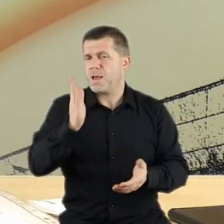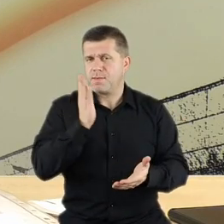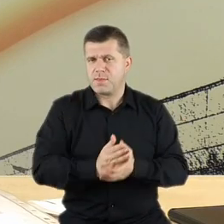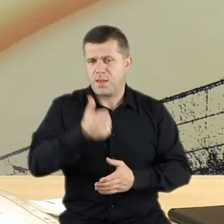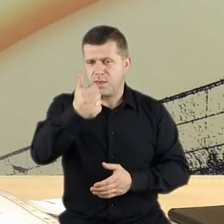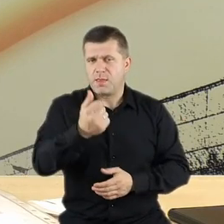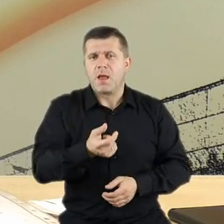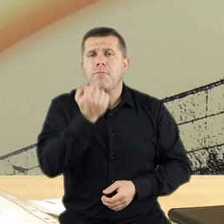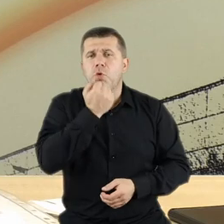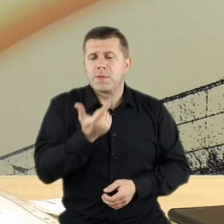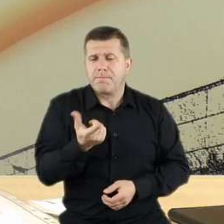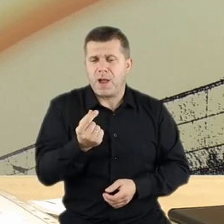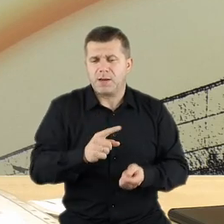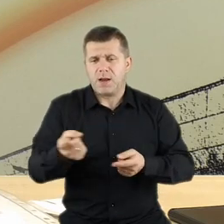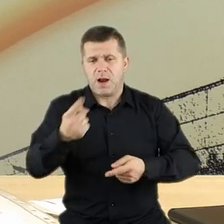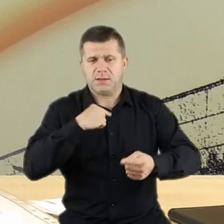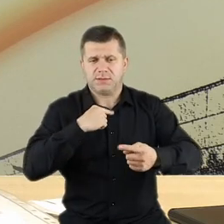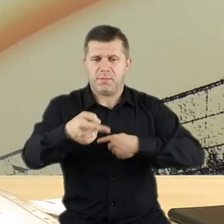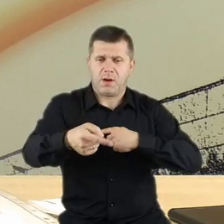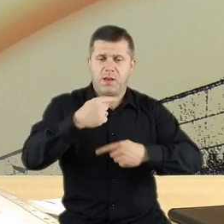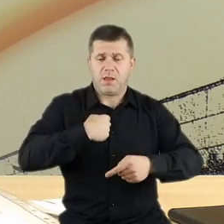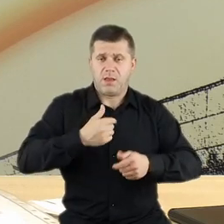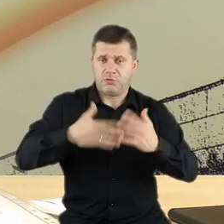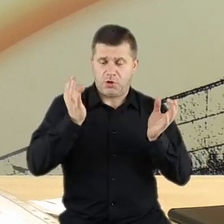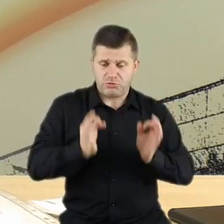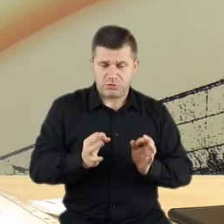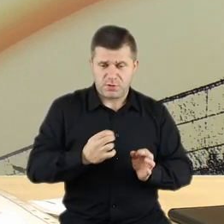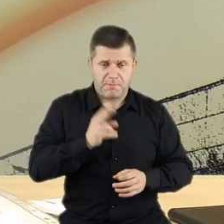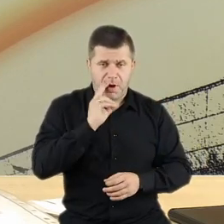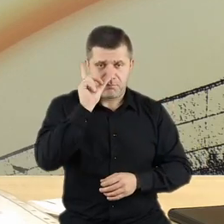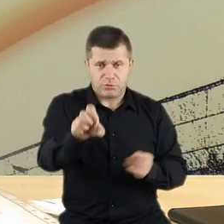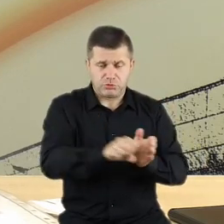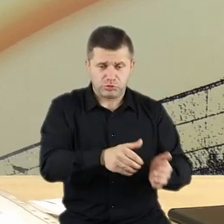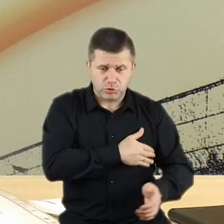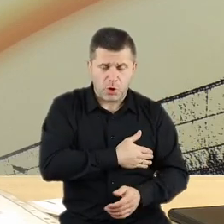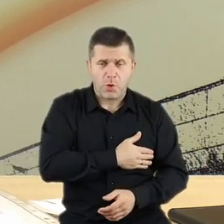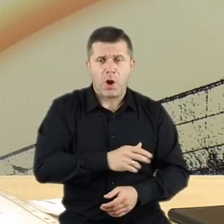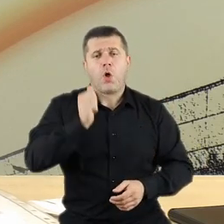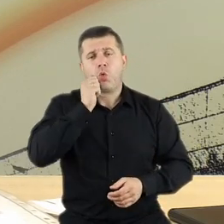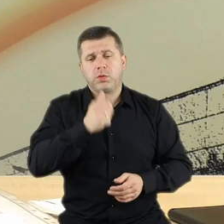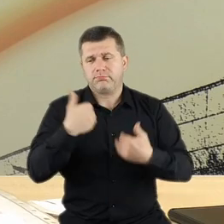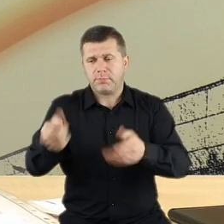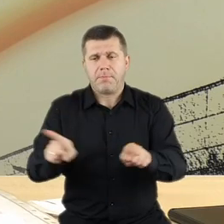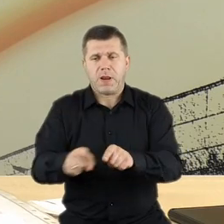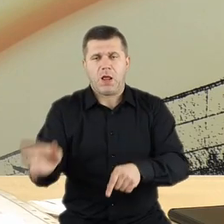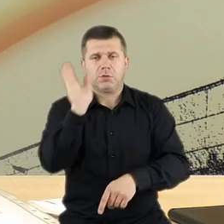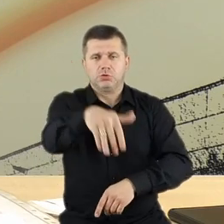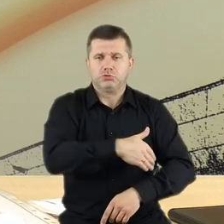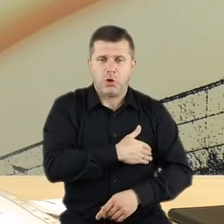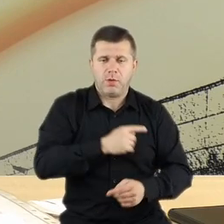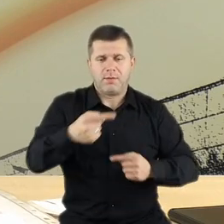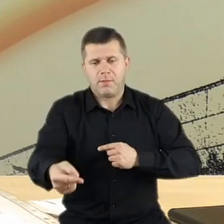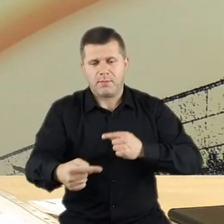butów i w jeden dzień przyszła mama drugi dzień szedł brat do szkoły No takie były